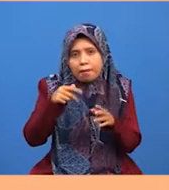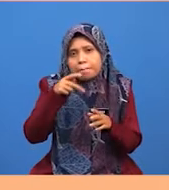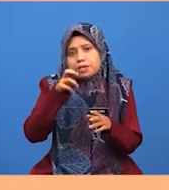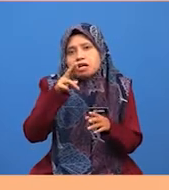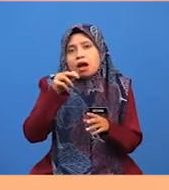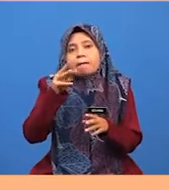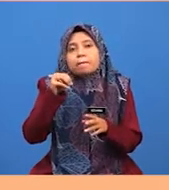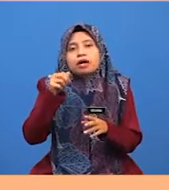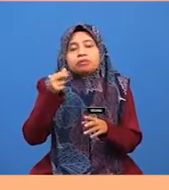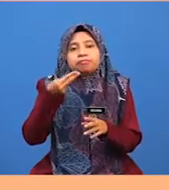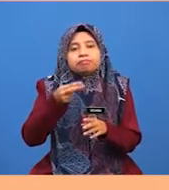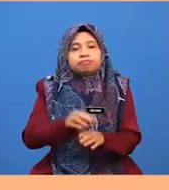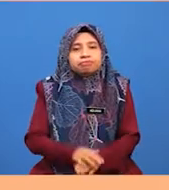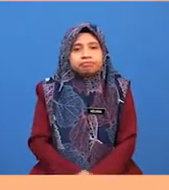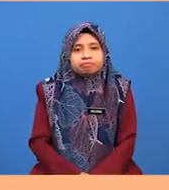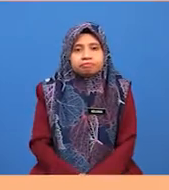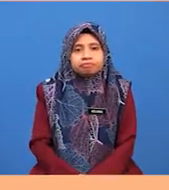Gambar yang terakhir pula.